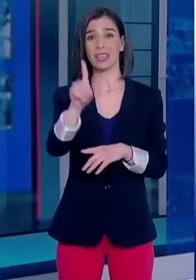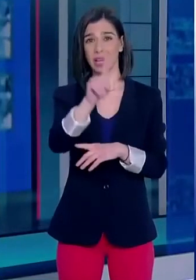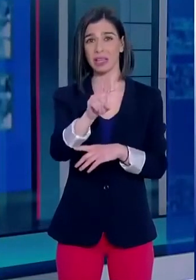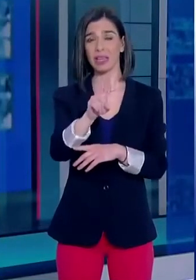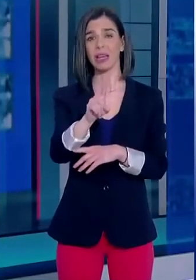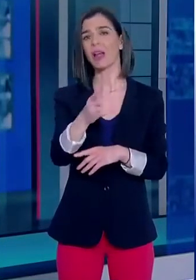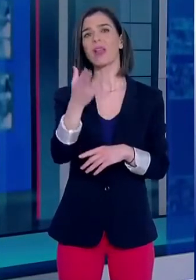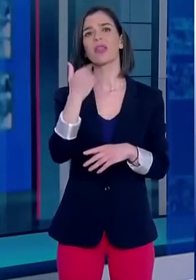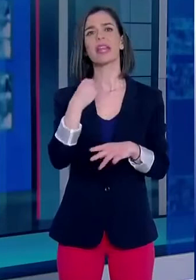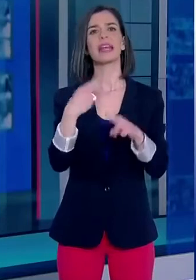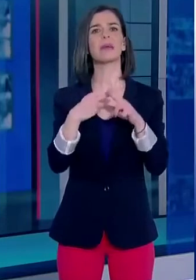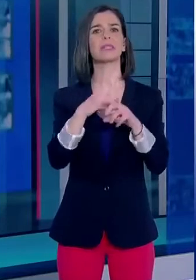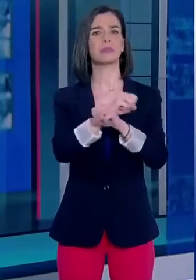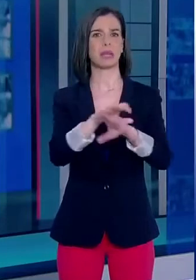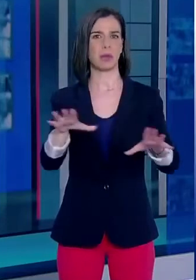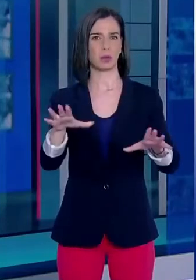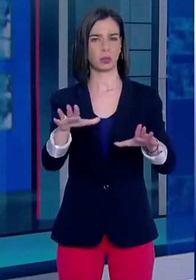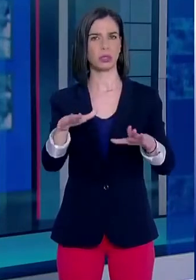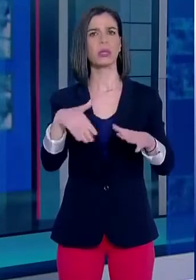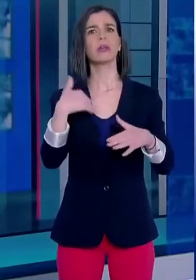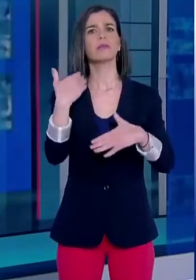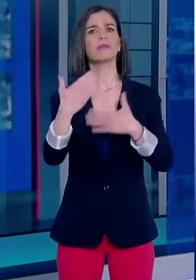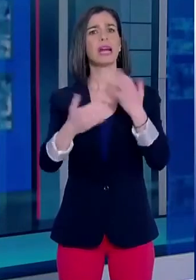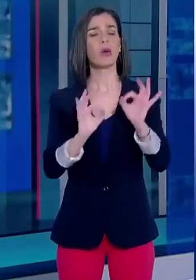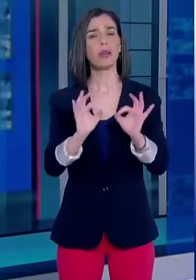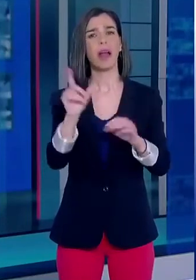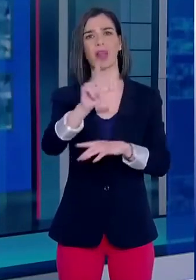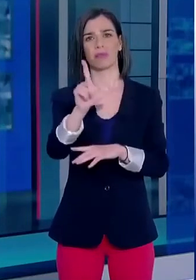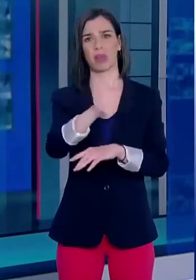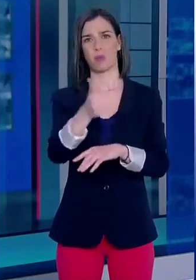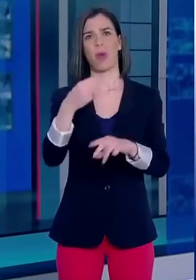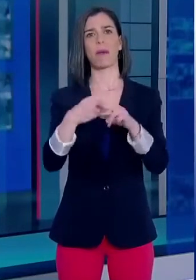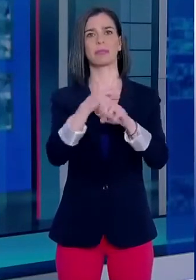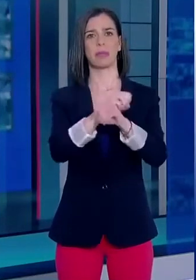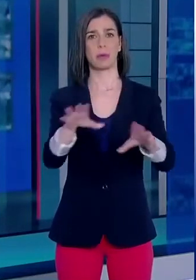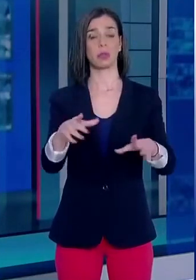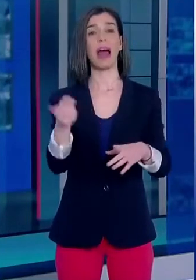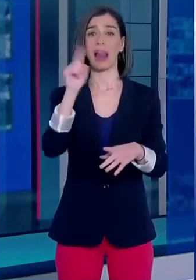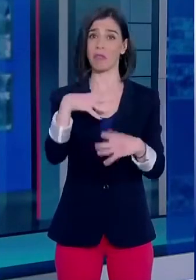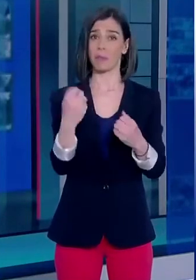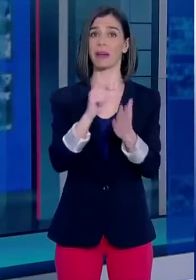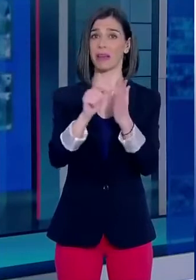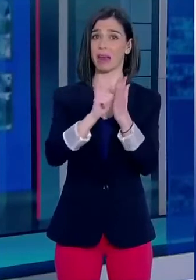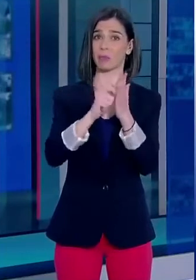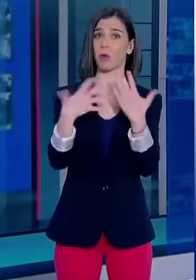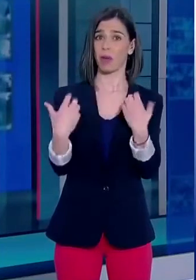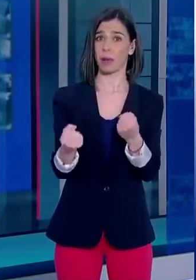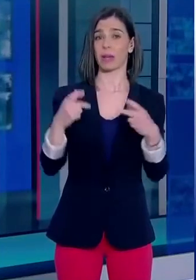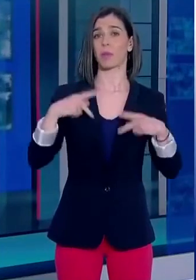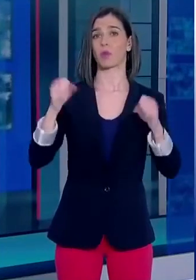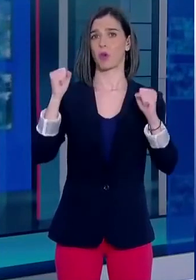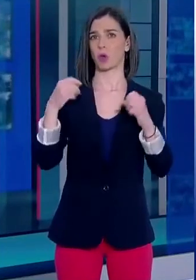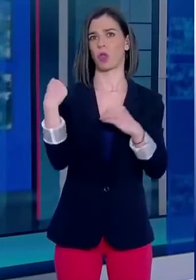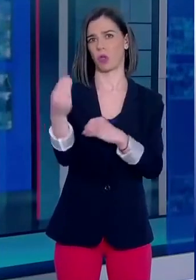δεν θα πραγματοποιηθεί η ενημέρωση και θα συνεχιστεί κανονικά τη Δευτέρα. Θα εκδοθεί όμως αύριο γραπτή ανακοίνωση από το Υπουργείο